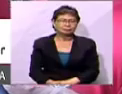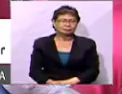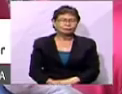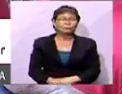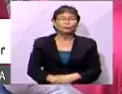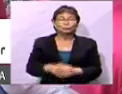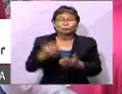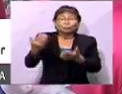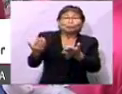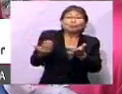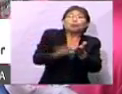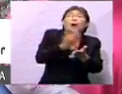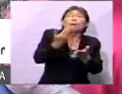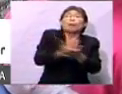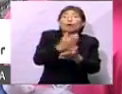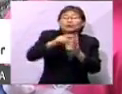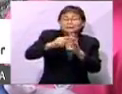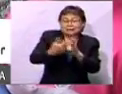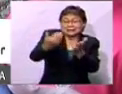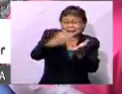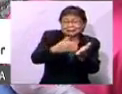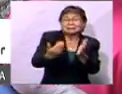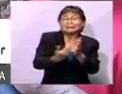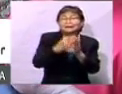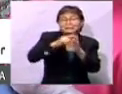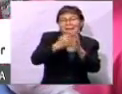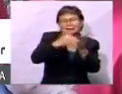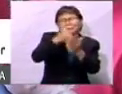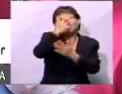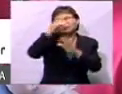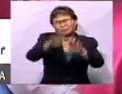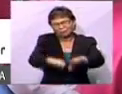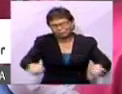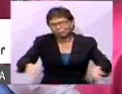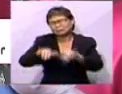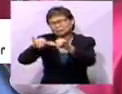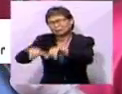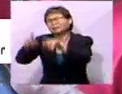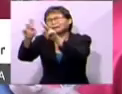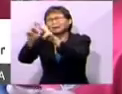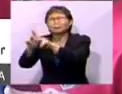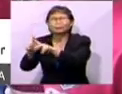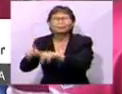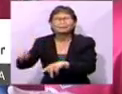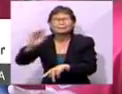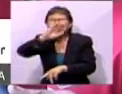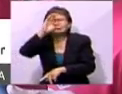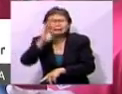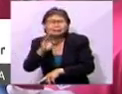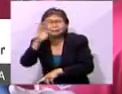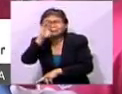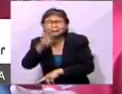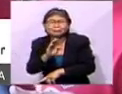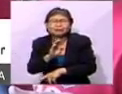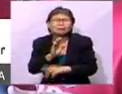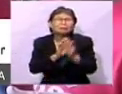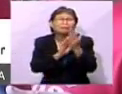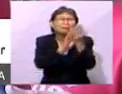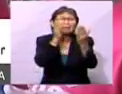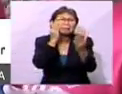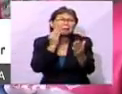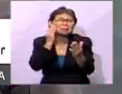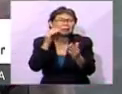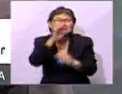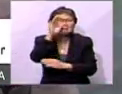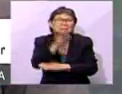menyegarkan semula. Sebab ada di kalangan anak-anak kami yang berada di kampung ini pun tak pernah melalui